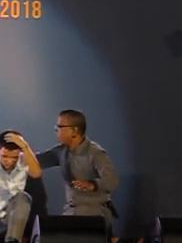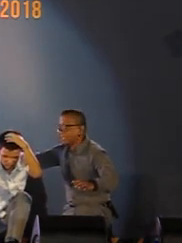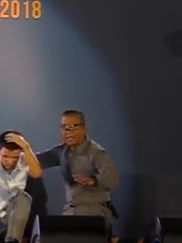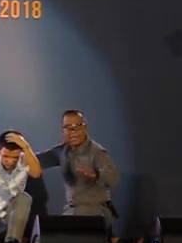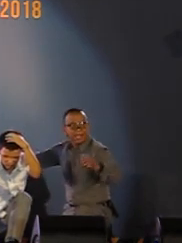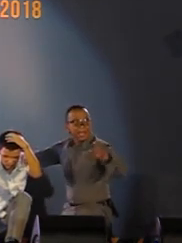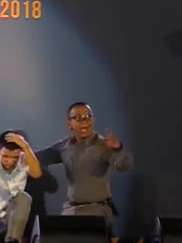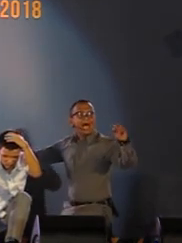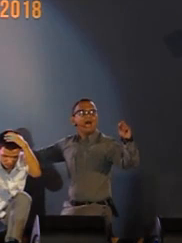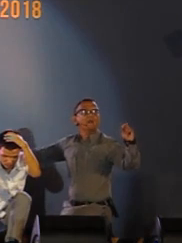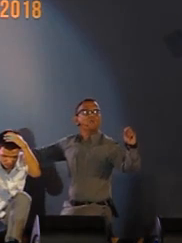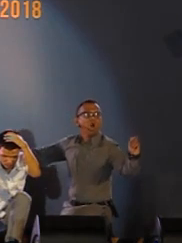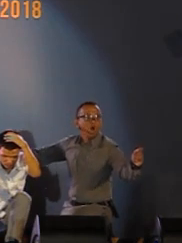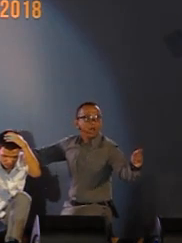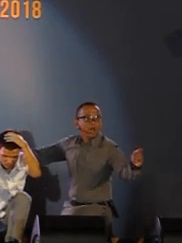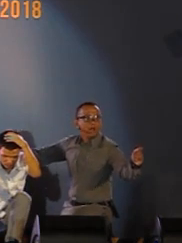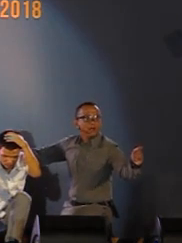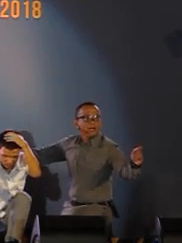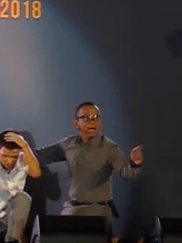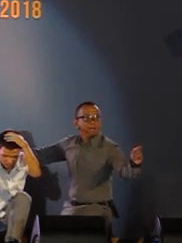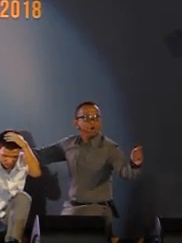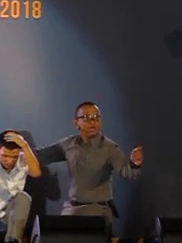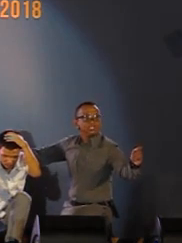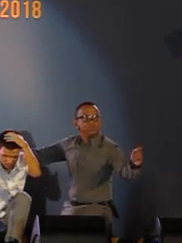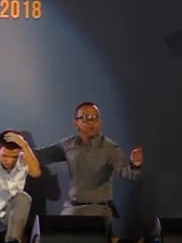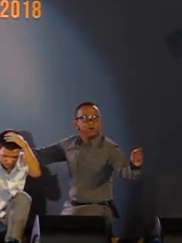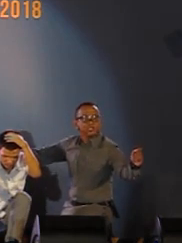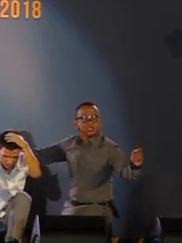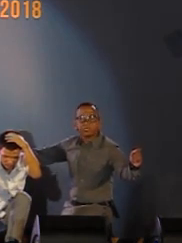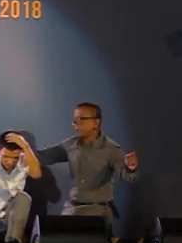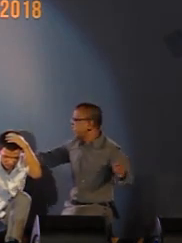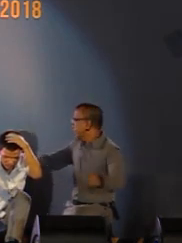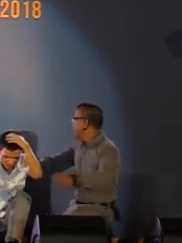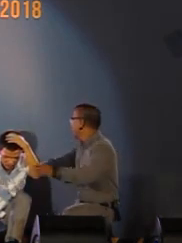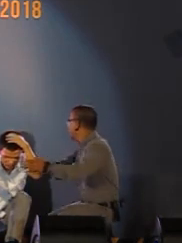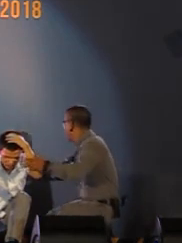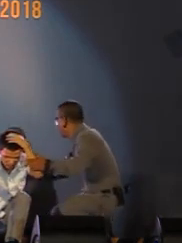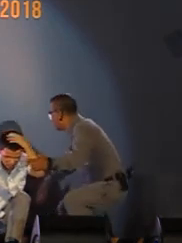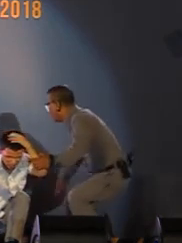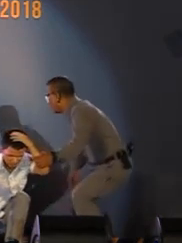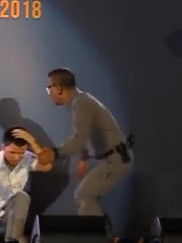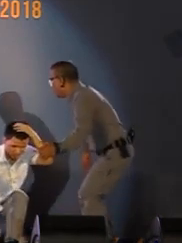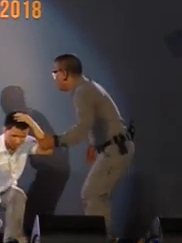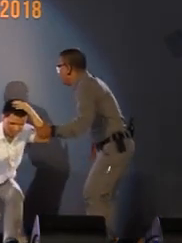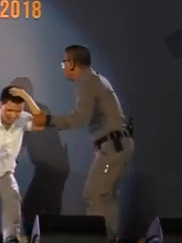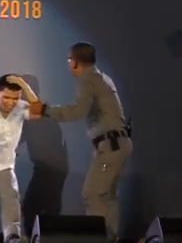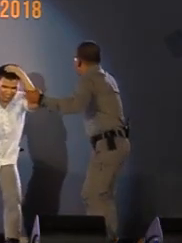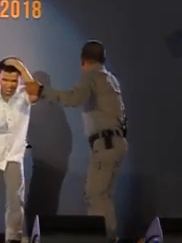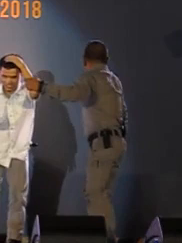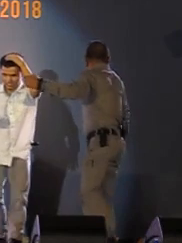Papuit. Kasi ang role among rescuers, dali po sa wala.